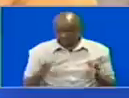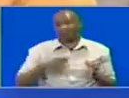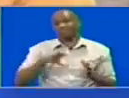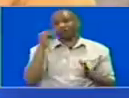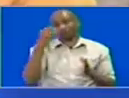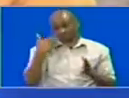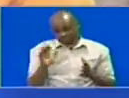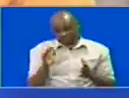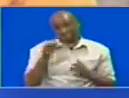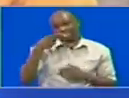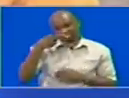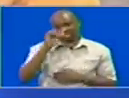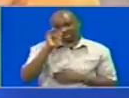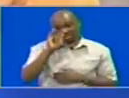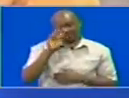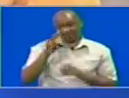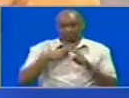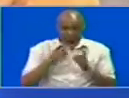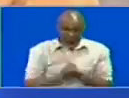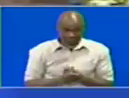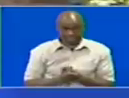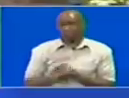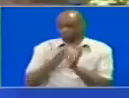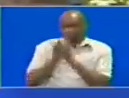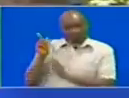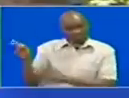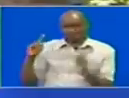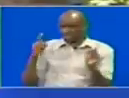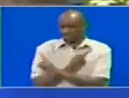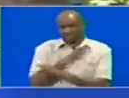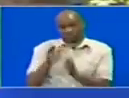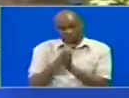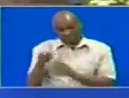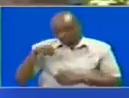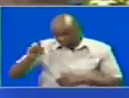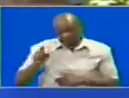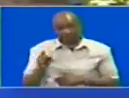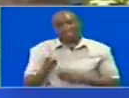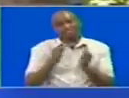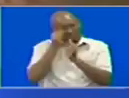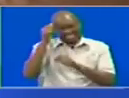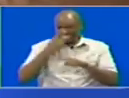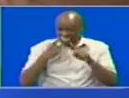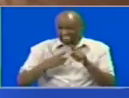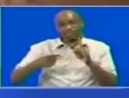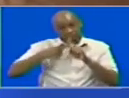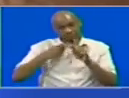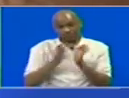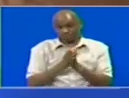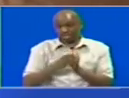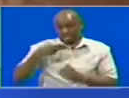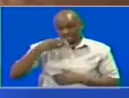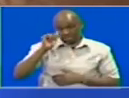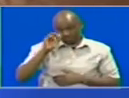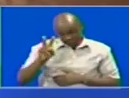nikapatikana niko na virusi. John's story is different. He has been living the last 15 years positively, both